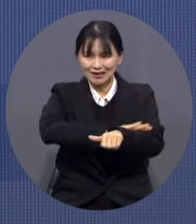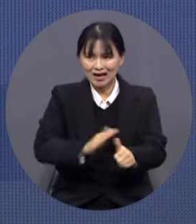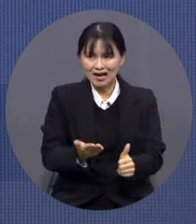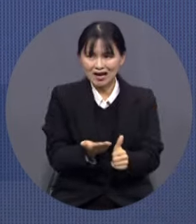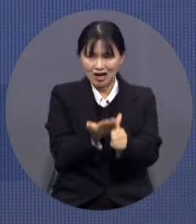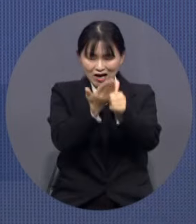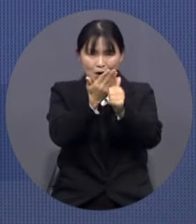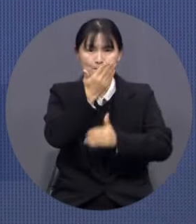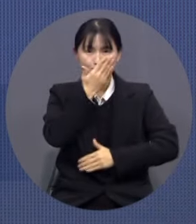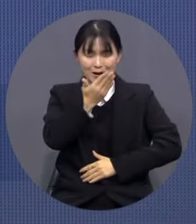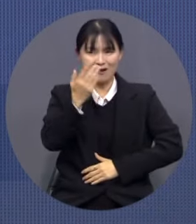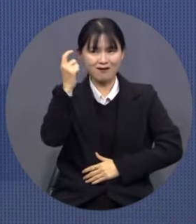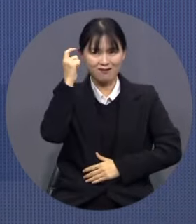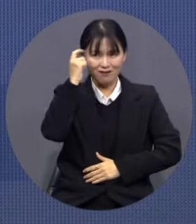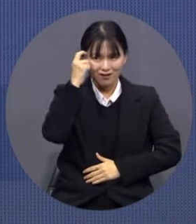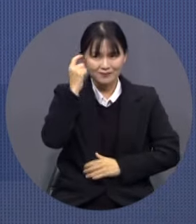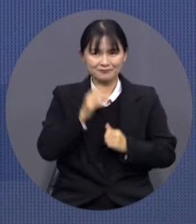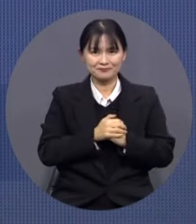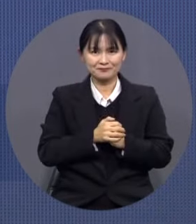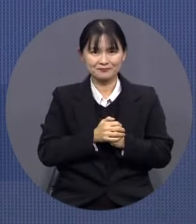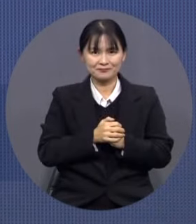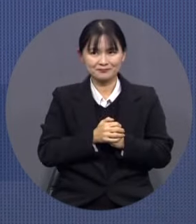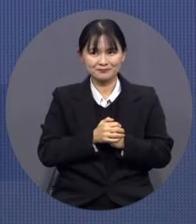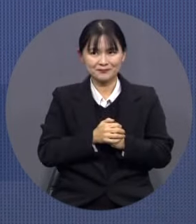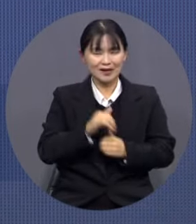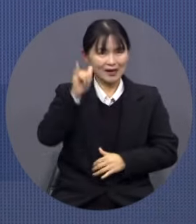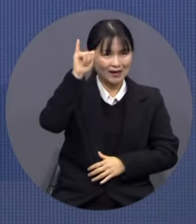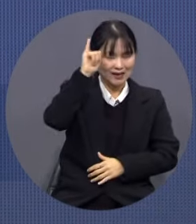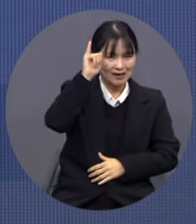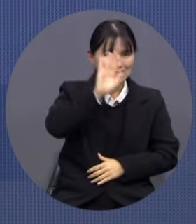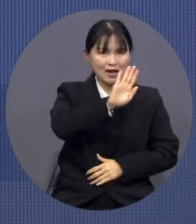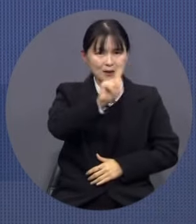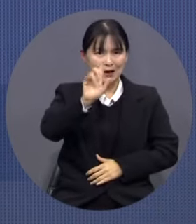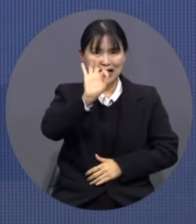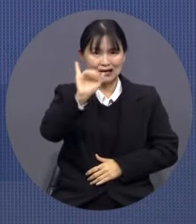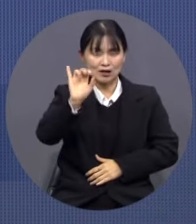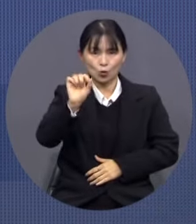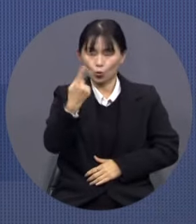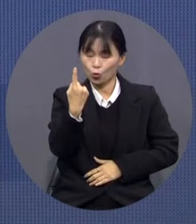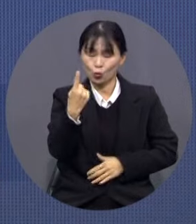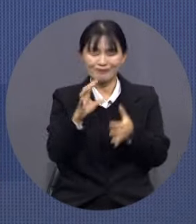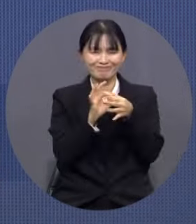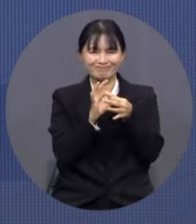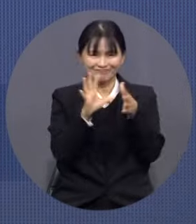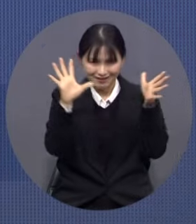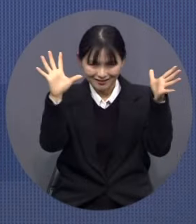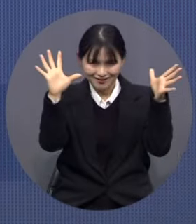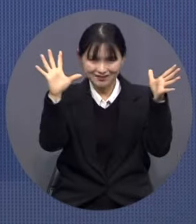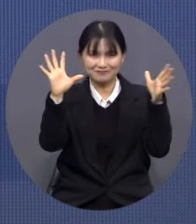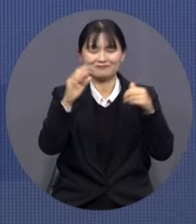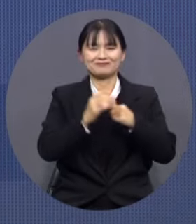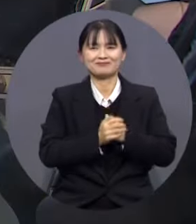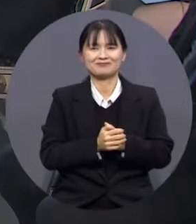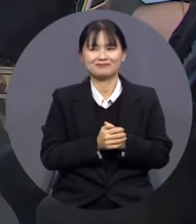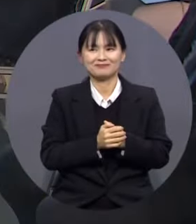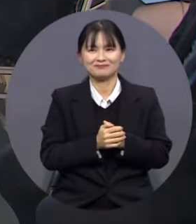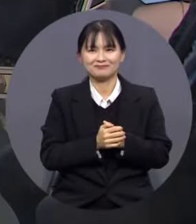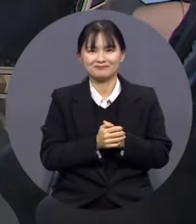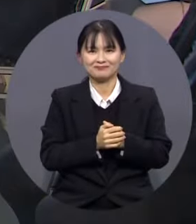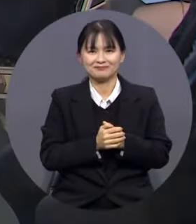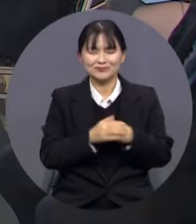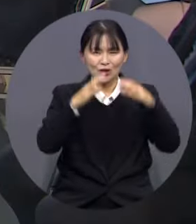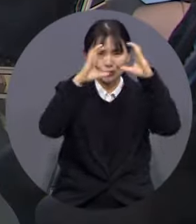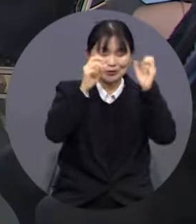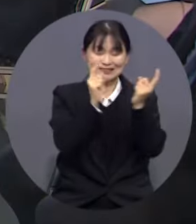무대로 저는 성장해야 한다고 생각합니다. 그게 AI든 또 다른 바이오이라든.